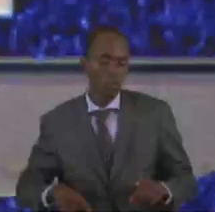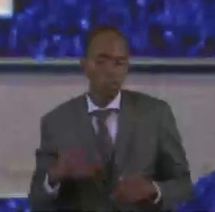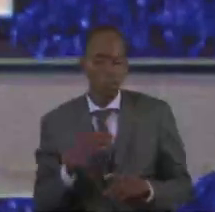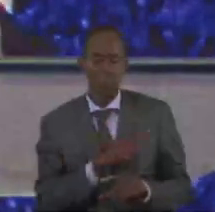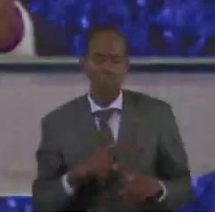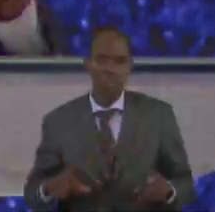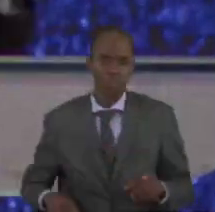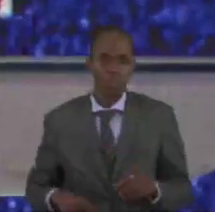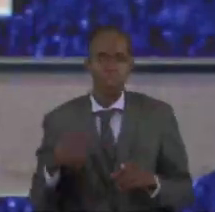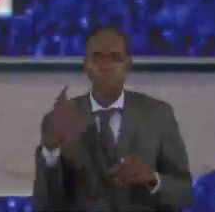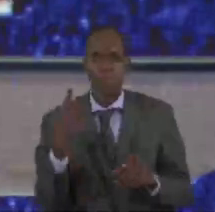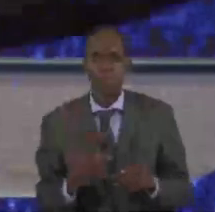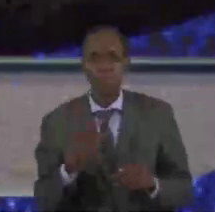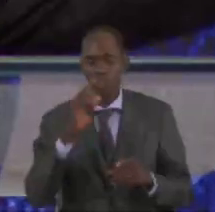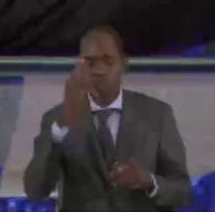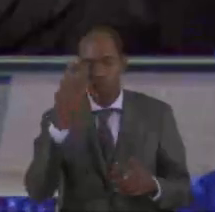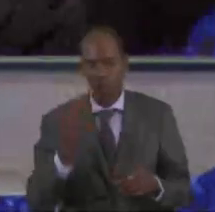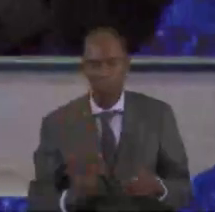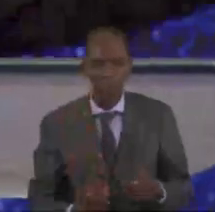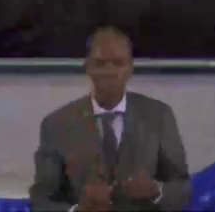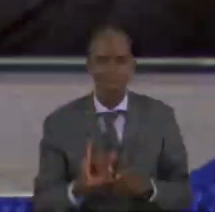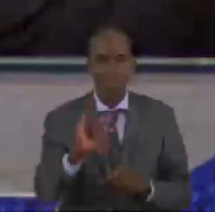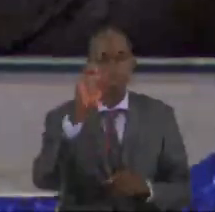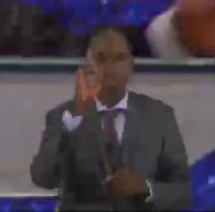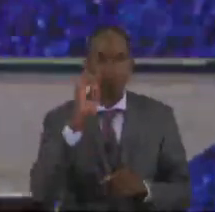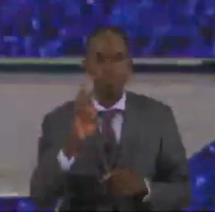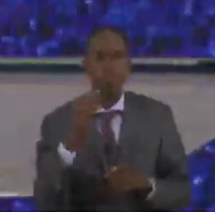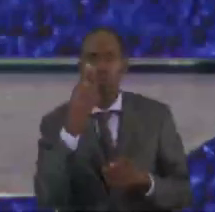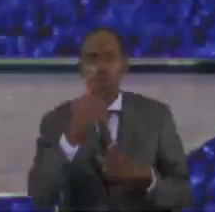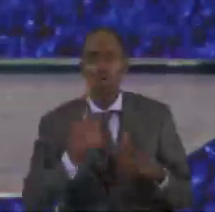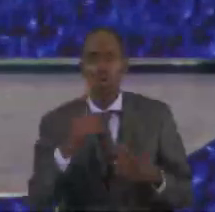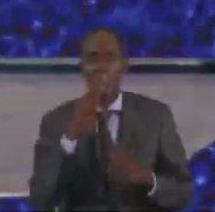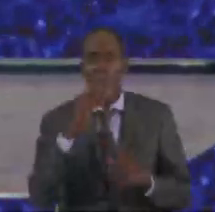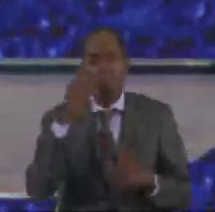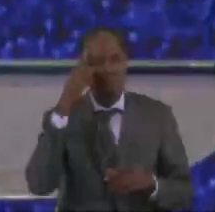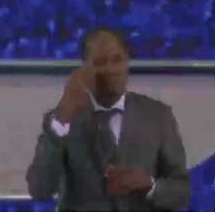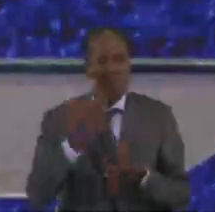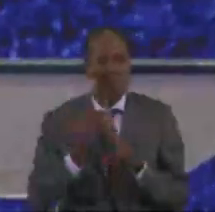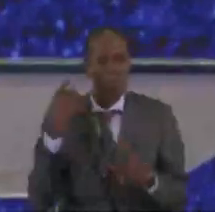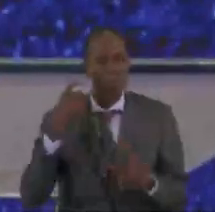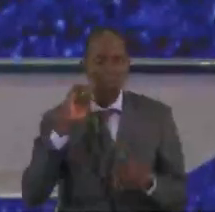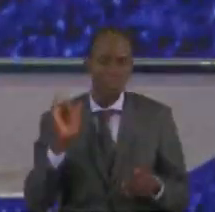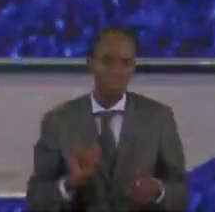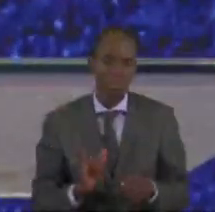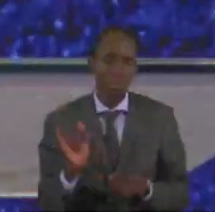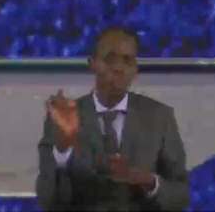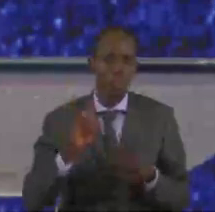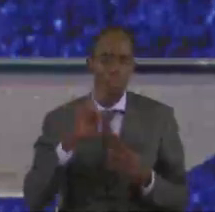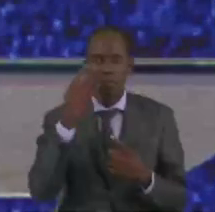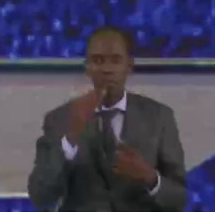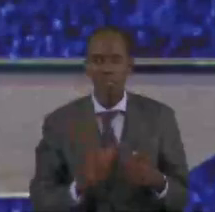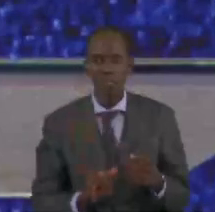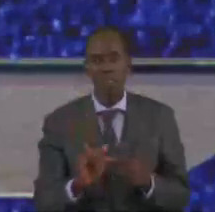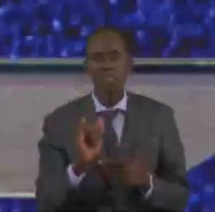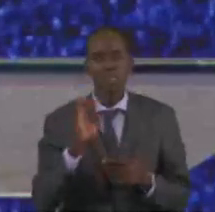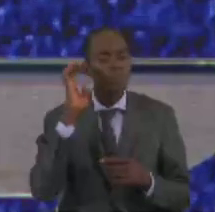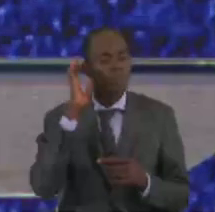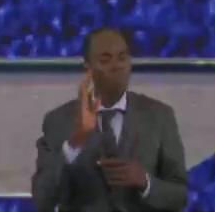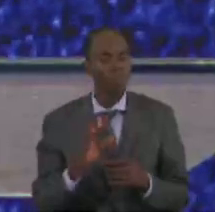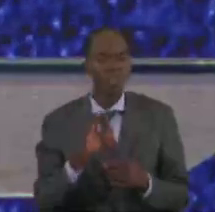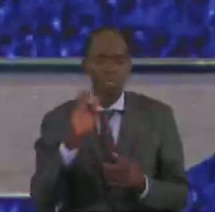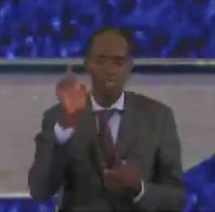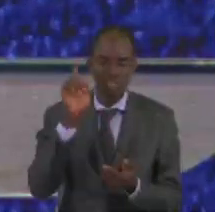seigneurs et le roi des rois, celui qui est éternel, qui était de toute l'éternité passée, qui sera jusqu'à l'éternité